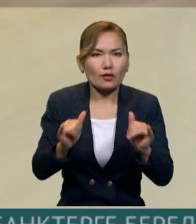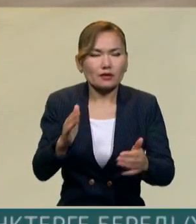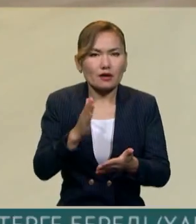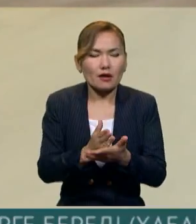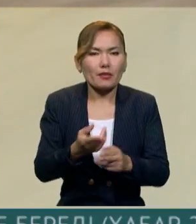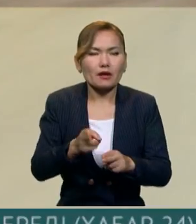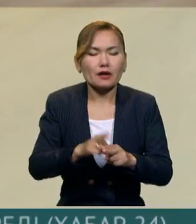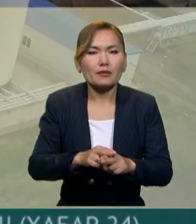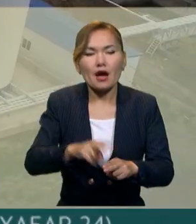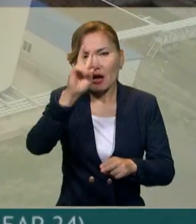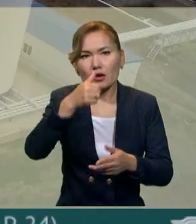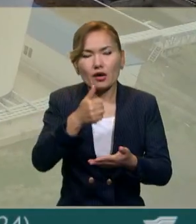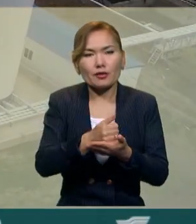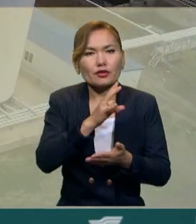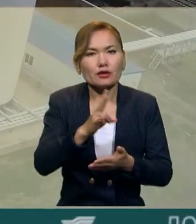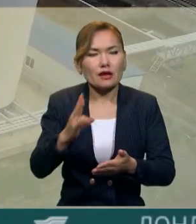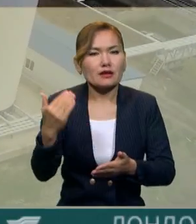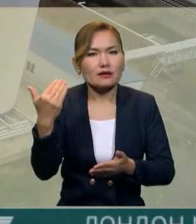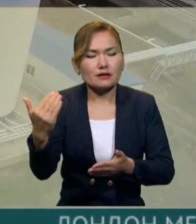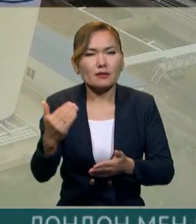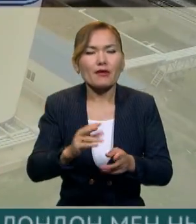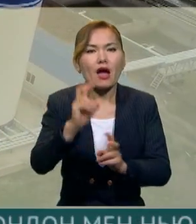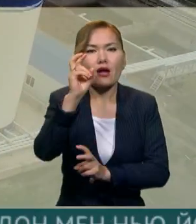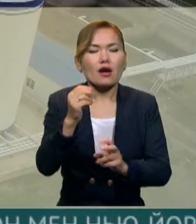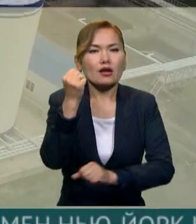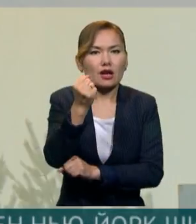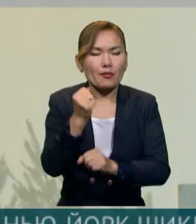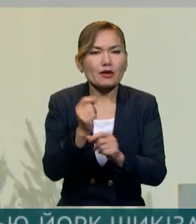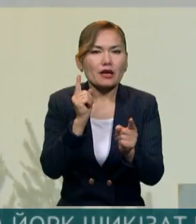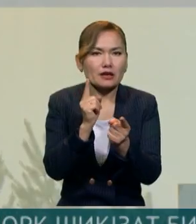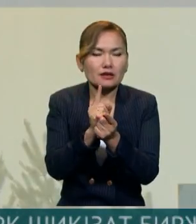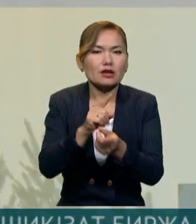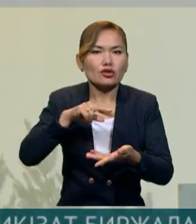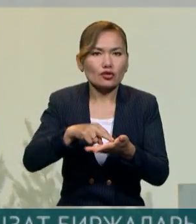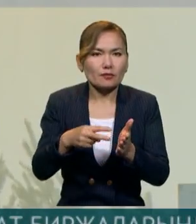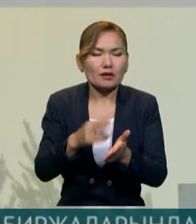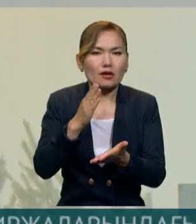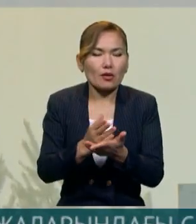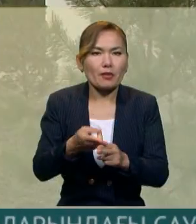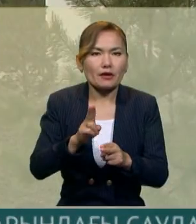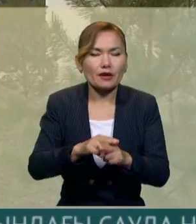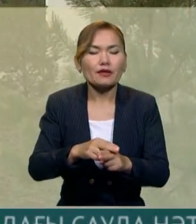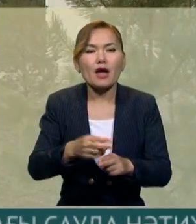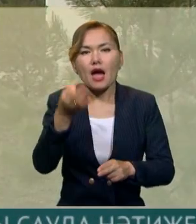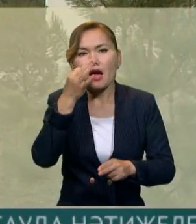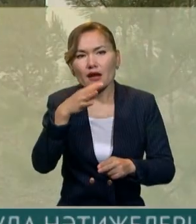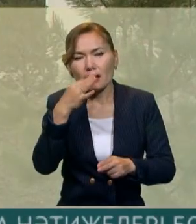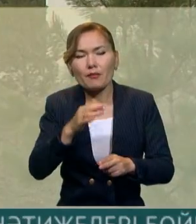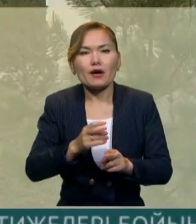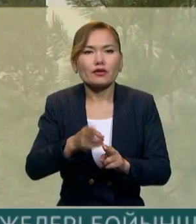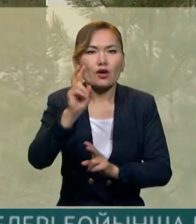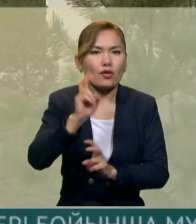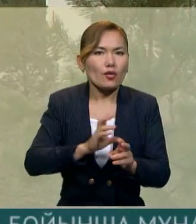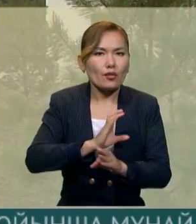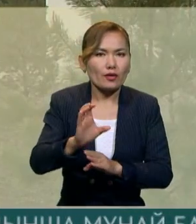Елбасы алдымен Тайыншамай зауытын аралап цех жұмысымен танысады. Өндіріс орны майлы дақылдарды өңдеп экологиялық өнімді экспортқа шығарады.